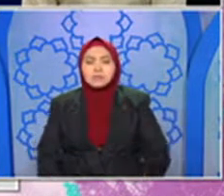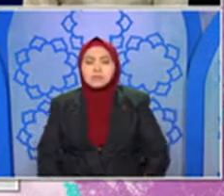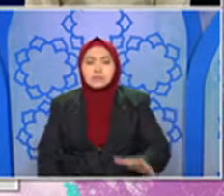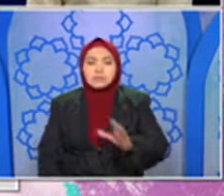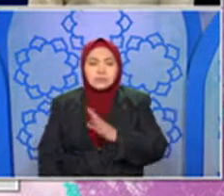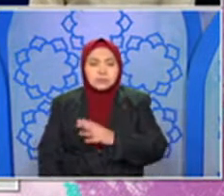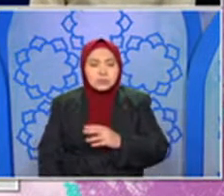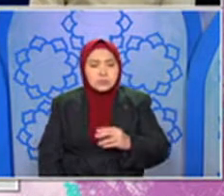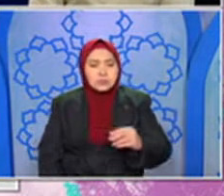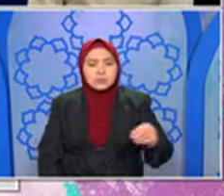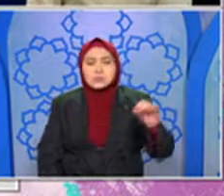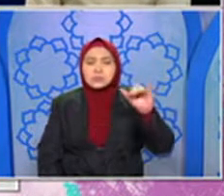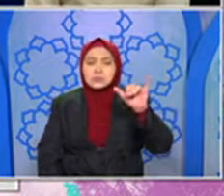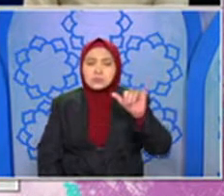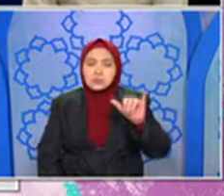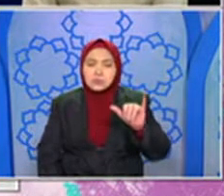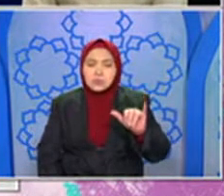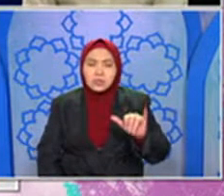والذي